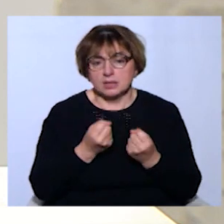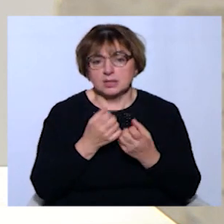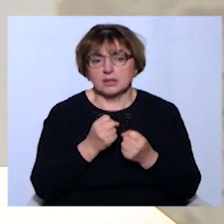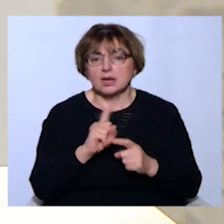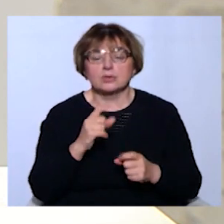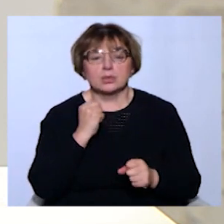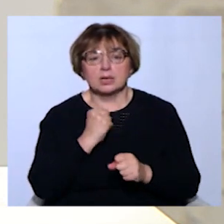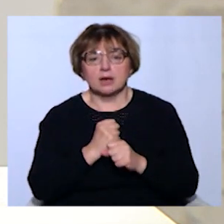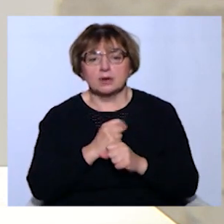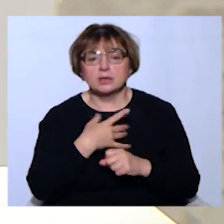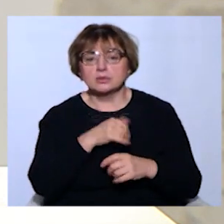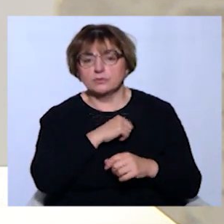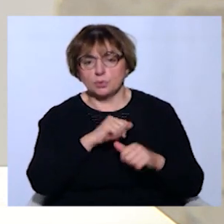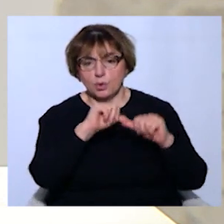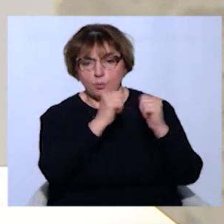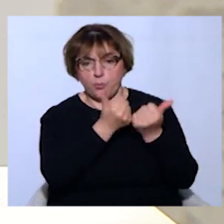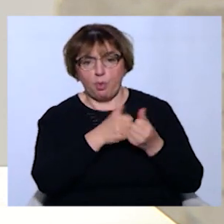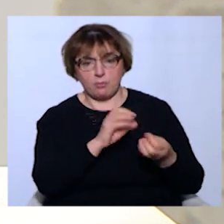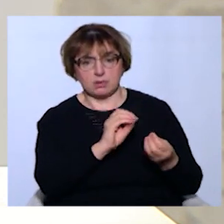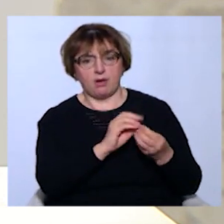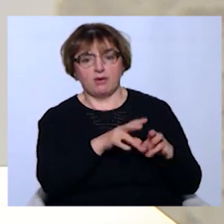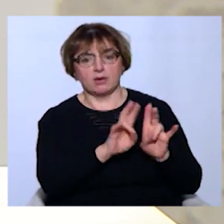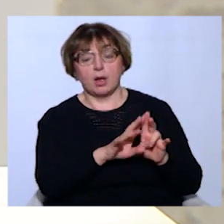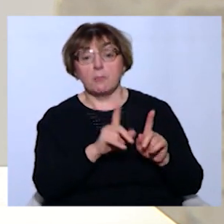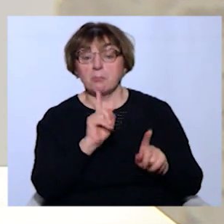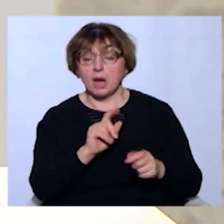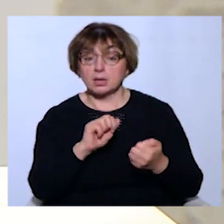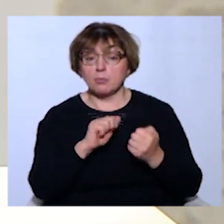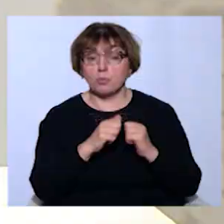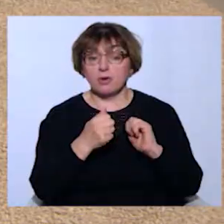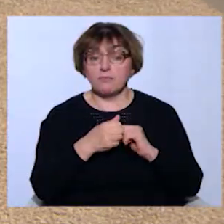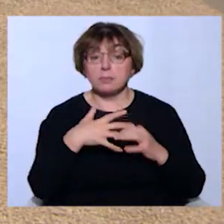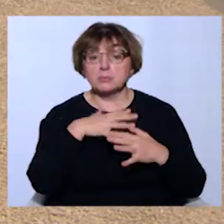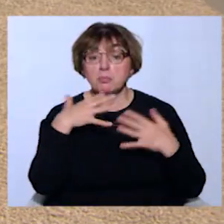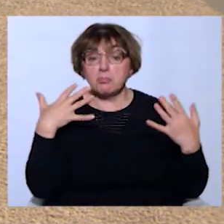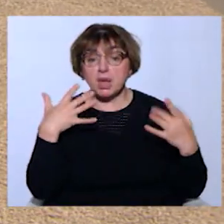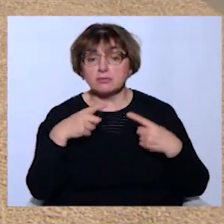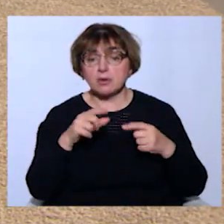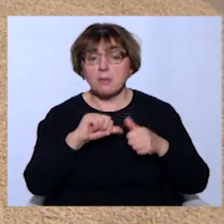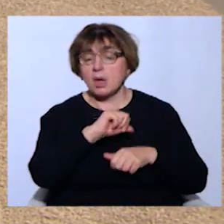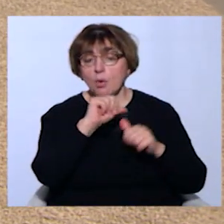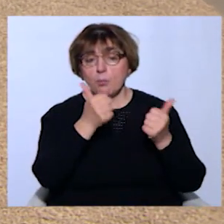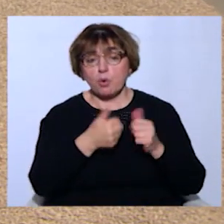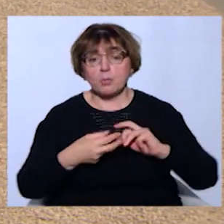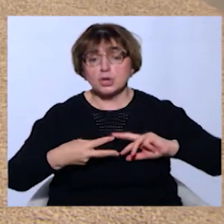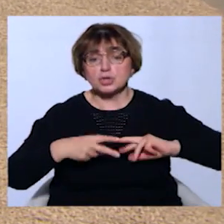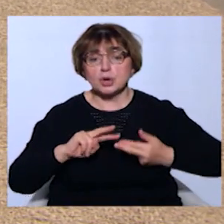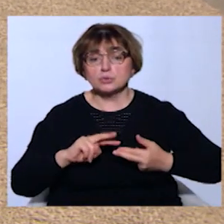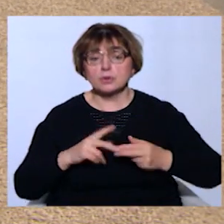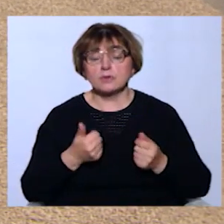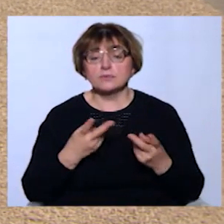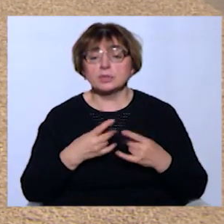თიხისგან, ის ინარჩუნებს თავის ფორმას. მაშინ, როცა ქვების დიდი უმრავლესობა მათ რომ ფორმა შეუცვალოთ, ძალიან